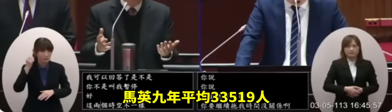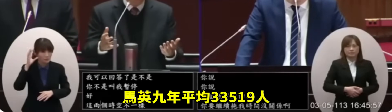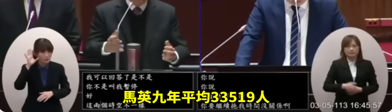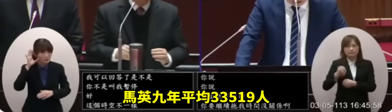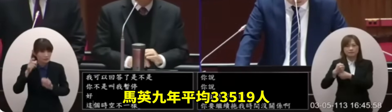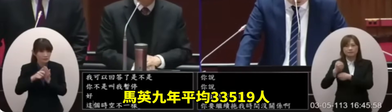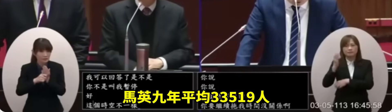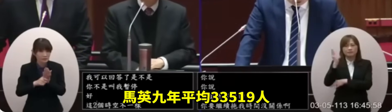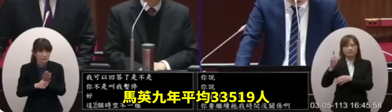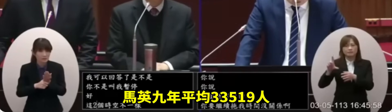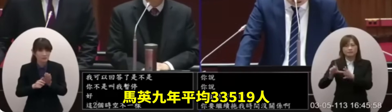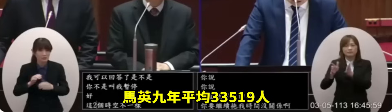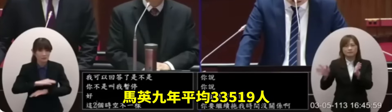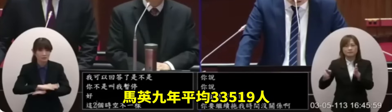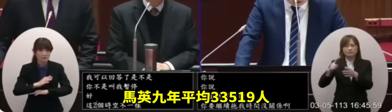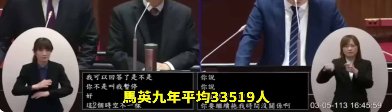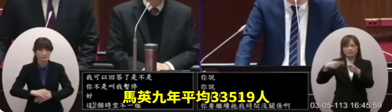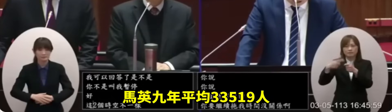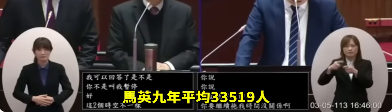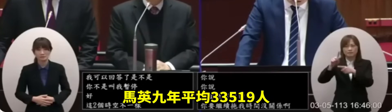马英九年平均